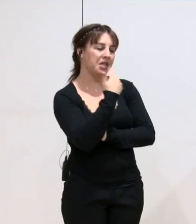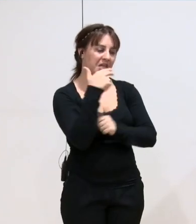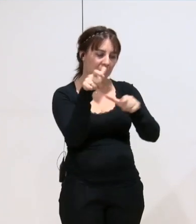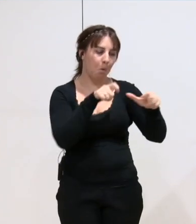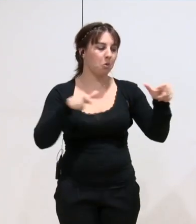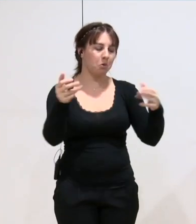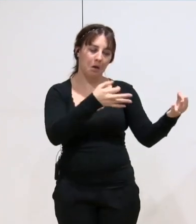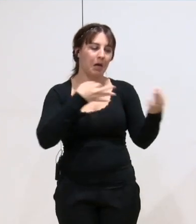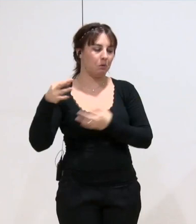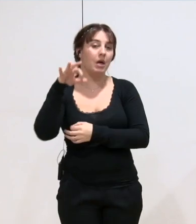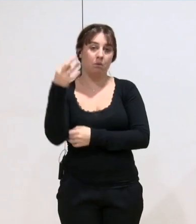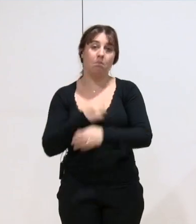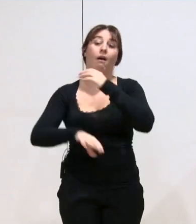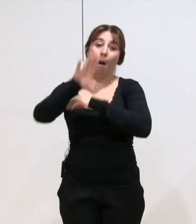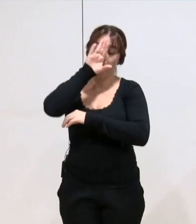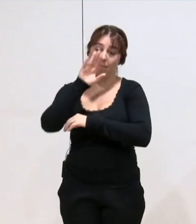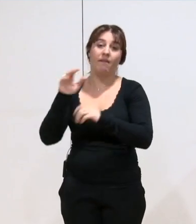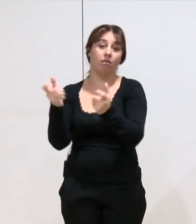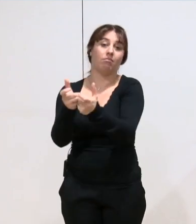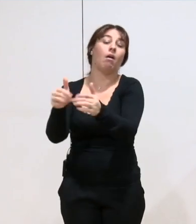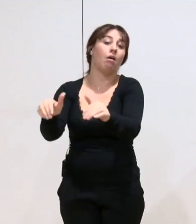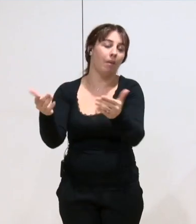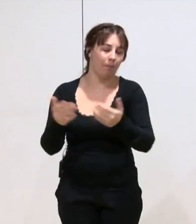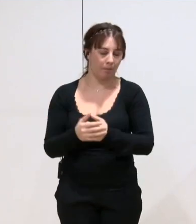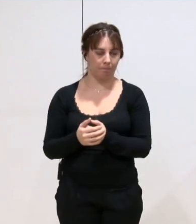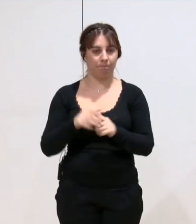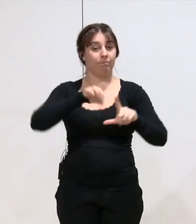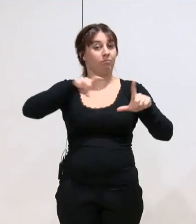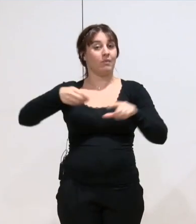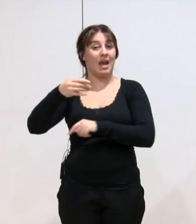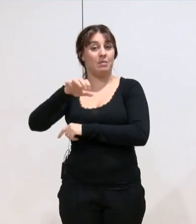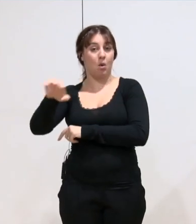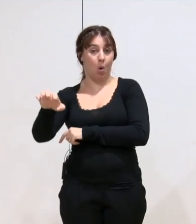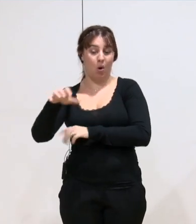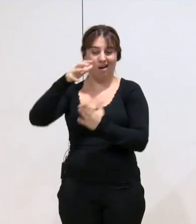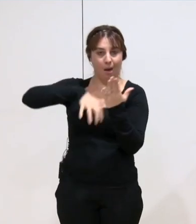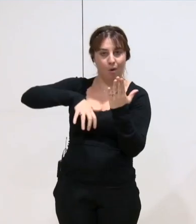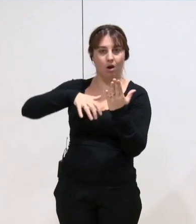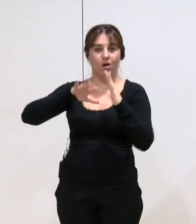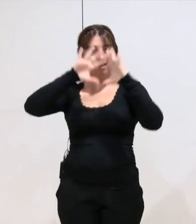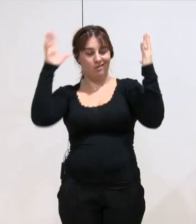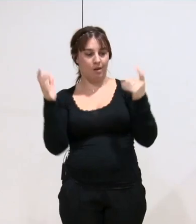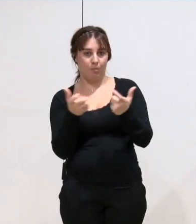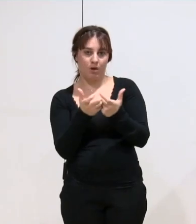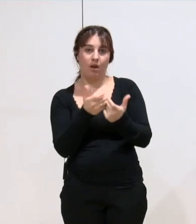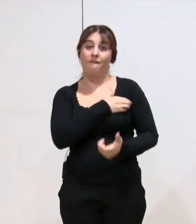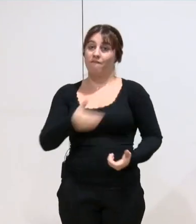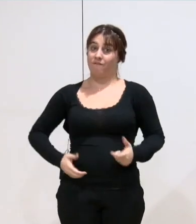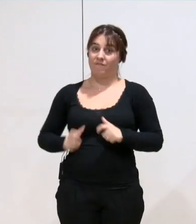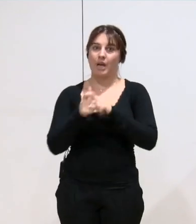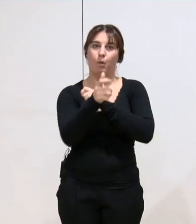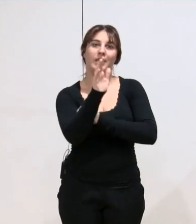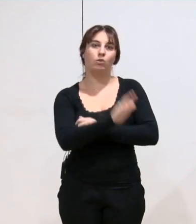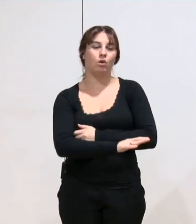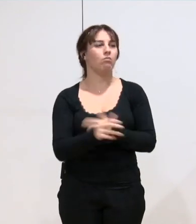contrôles. L'un des objectifs de cette MIE était donc de procéder à un diagnostic global concernant les procédures villes. Je ne